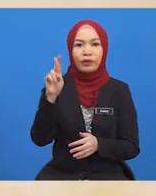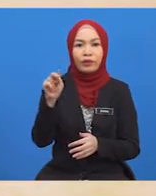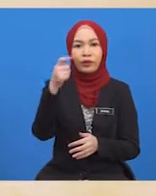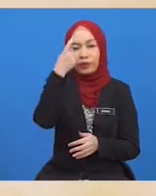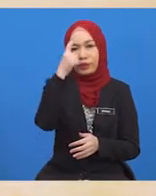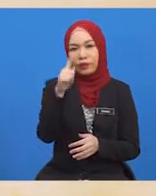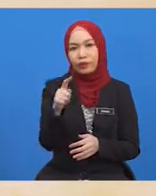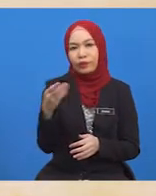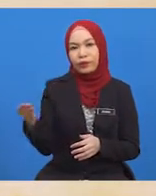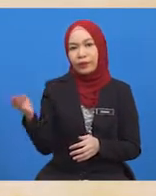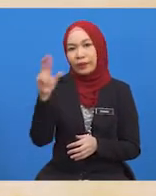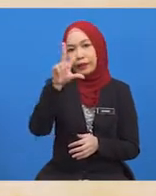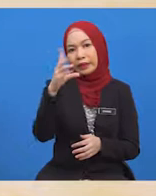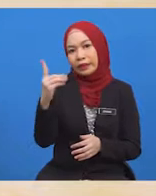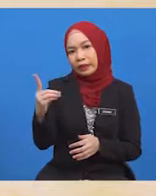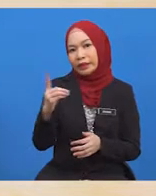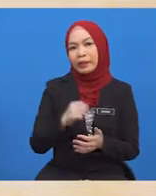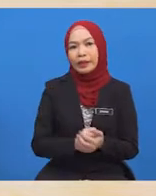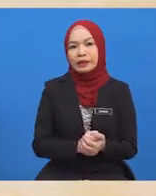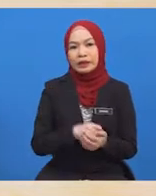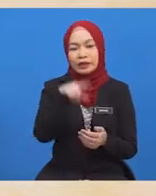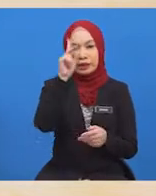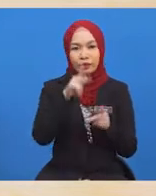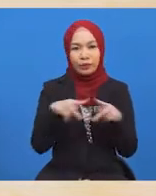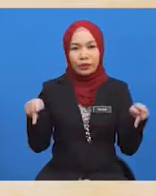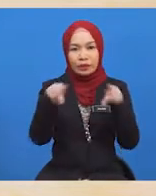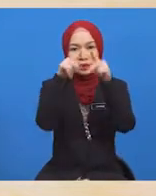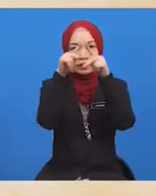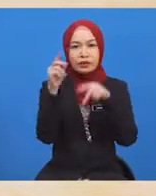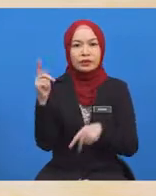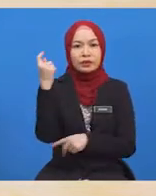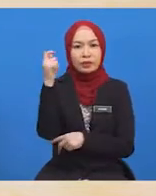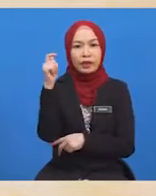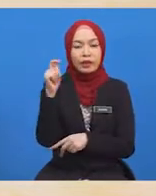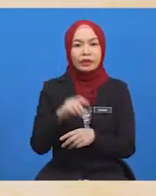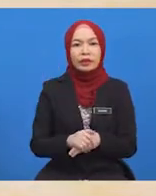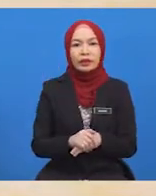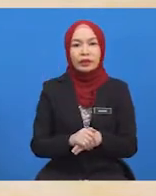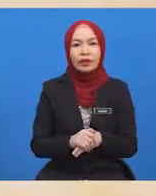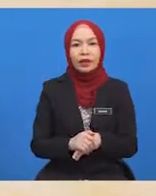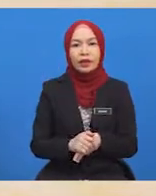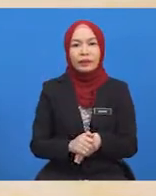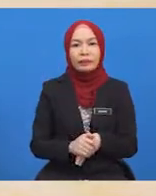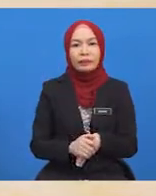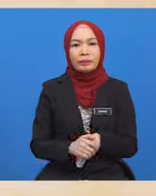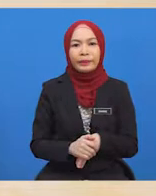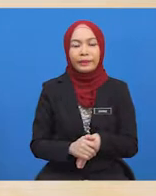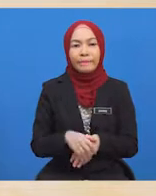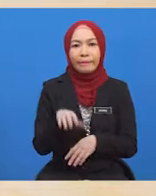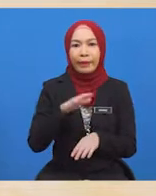dimensi. Sebuah prisma tegak. Uncuran ortogon pada satah